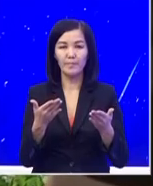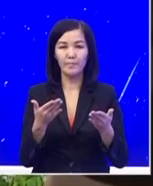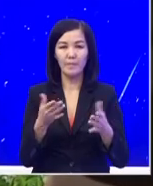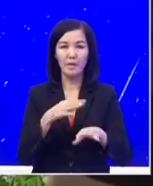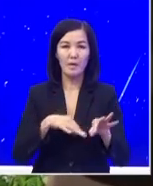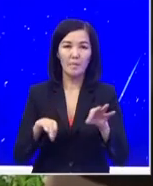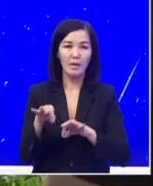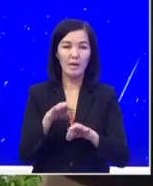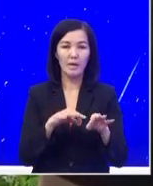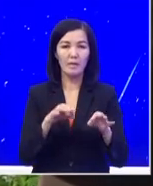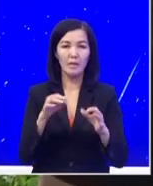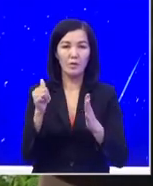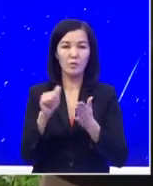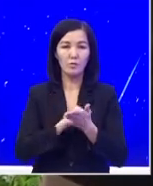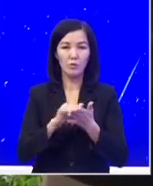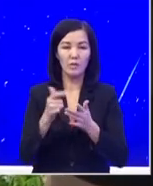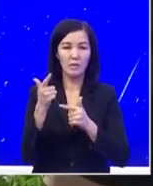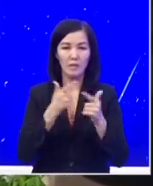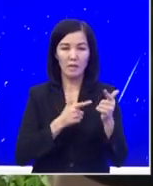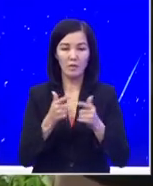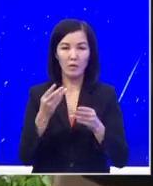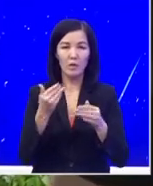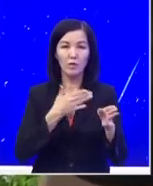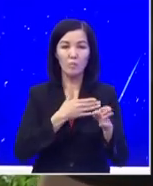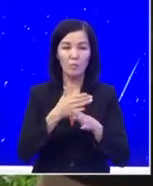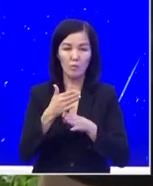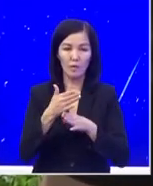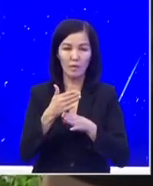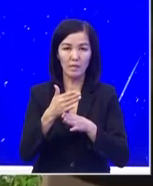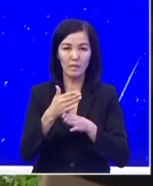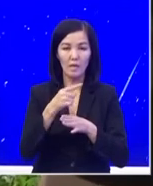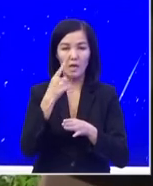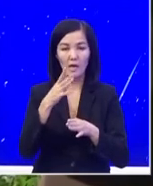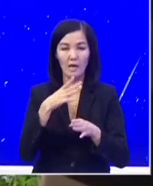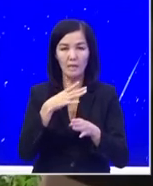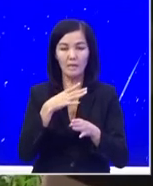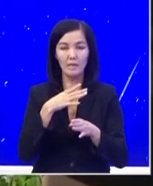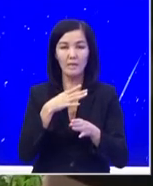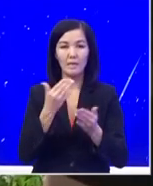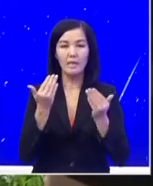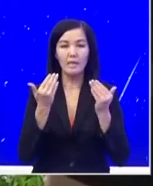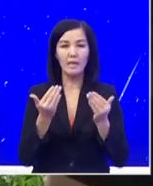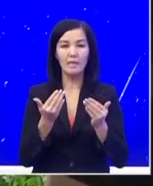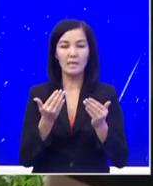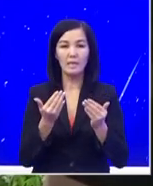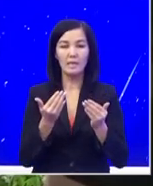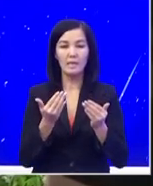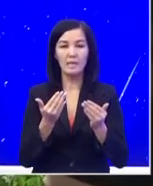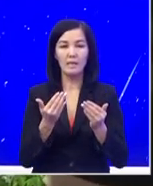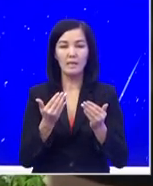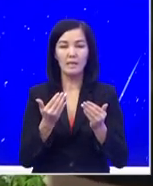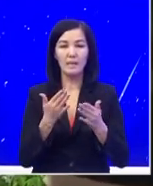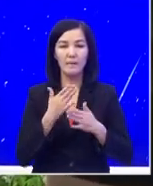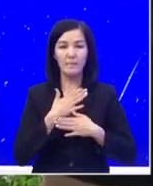проекттік құжаттамаларын дайындауға қаражат бөлінетін жеткізді. Сон енді алдымыздағы уақытта біз енді